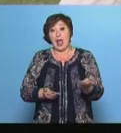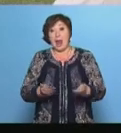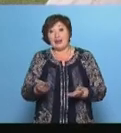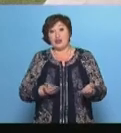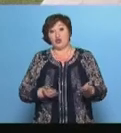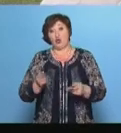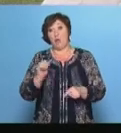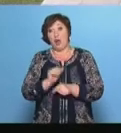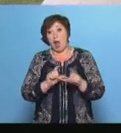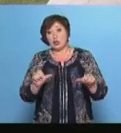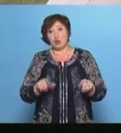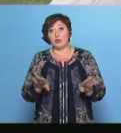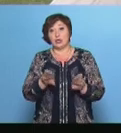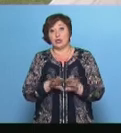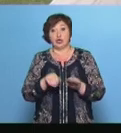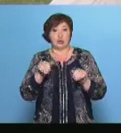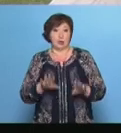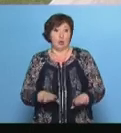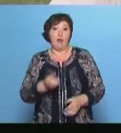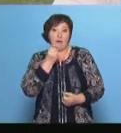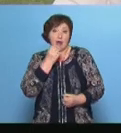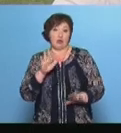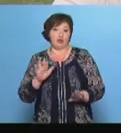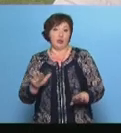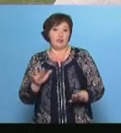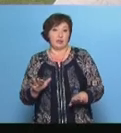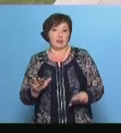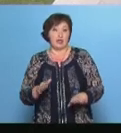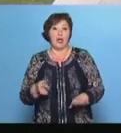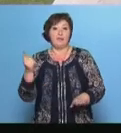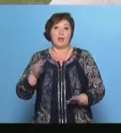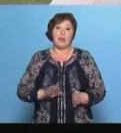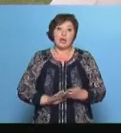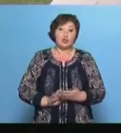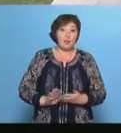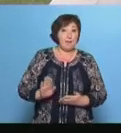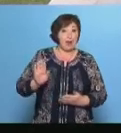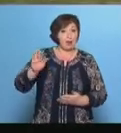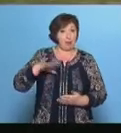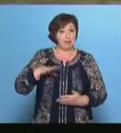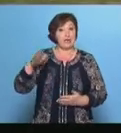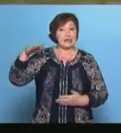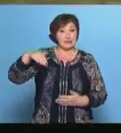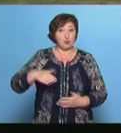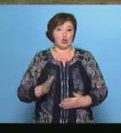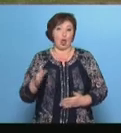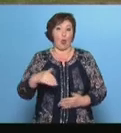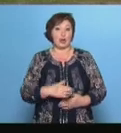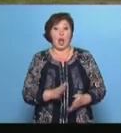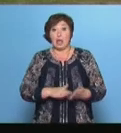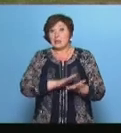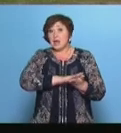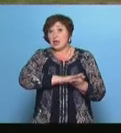решить именно в таком хорошем месте, скажем, что там были и подъемы, и спуски, и горки. А здесь равнина,